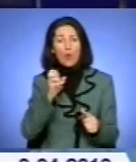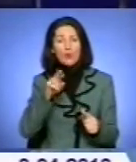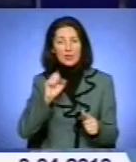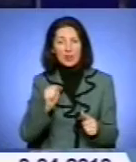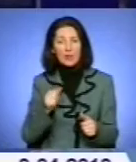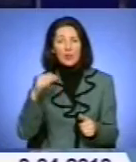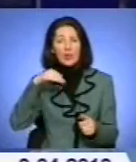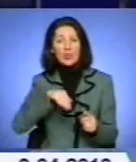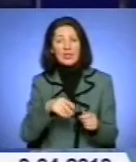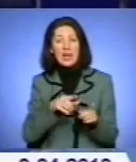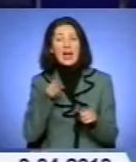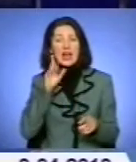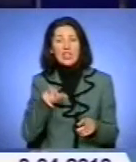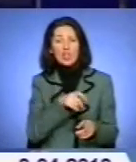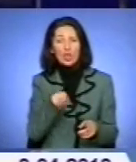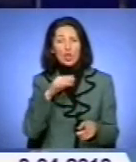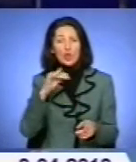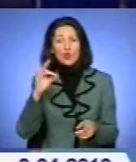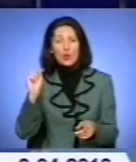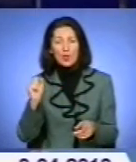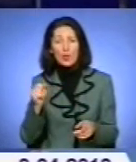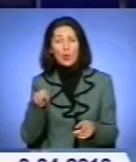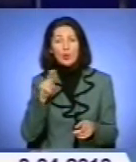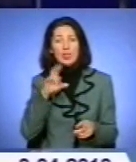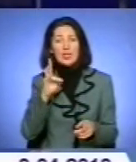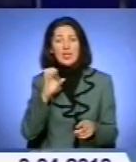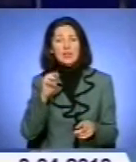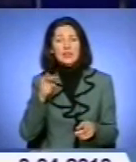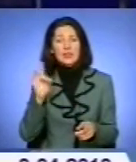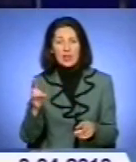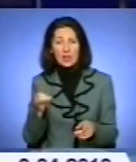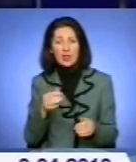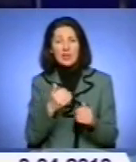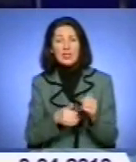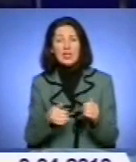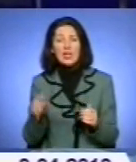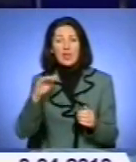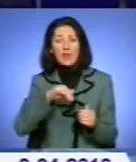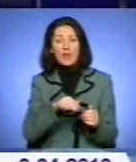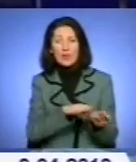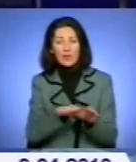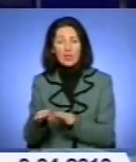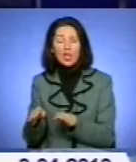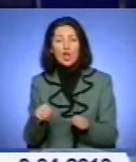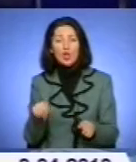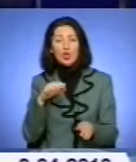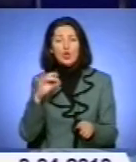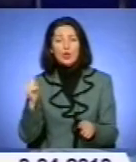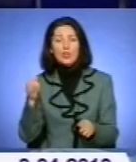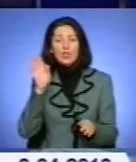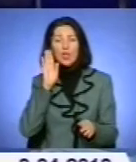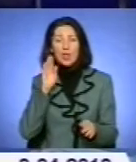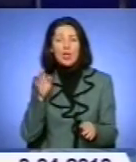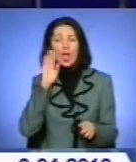Дністер. Неподалік села найвищий у країні серед рівнинних 16-метровий Джуринський водоспад та старовинний Червоноградський